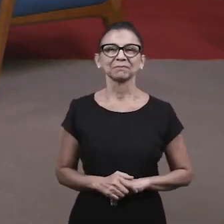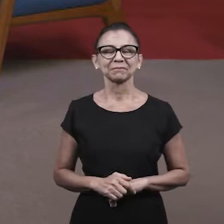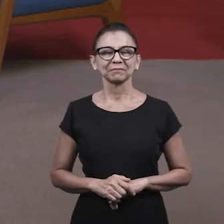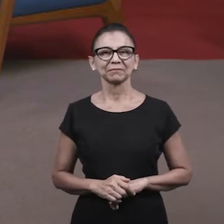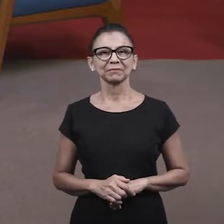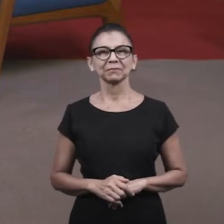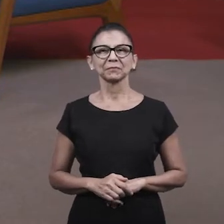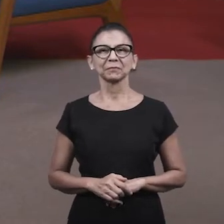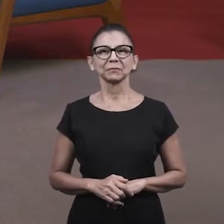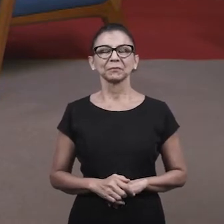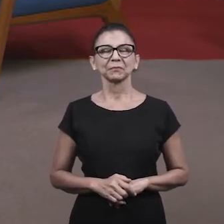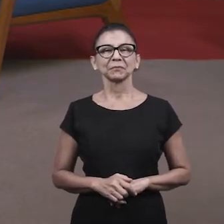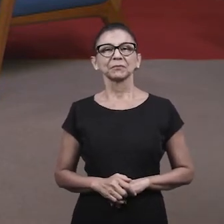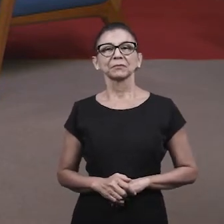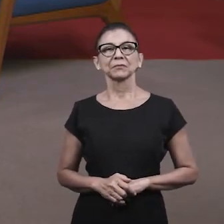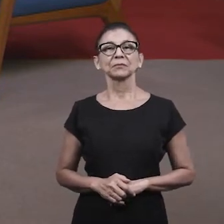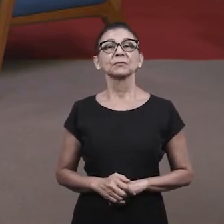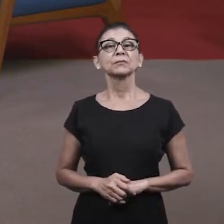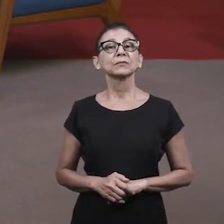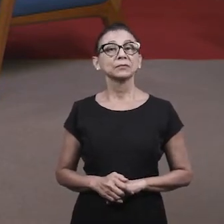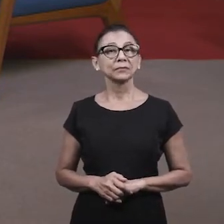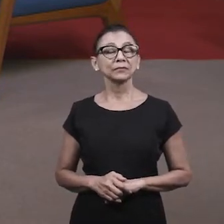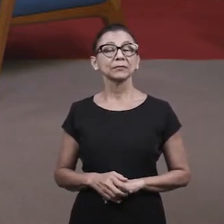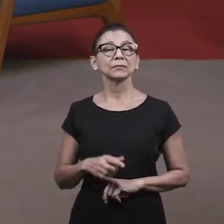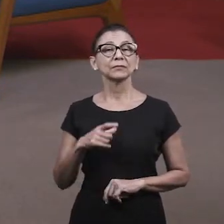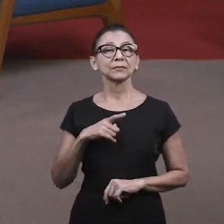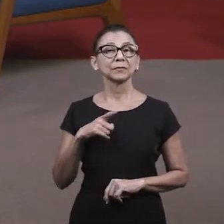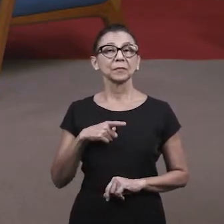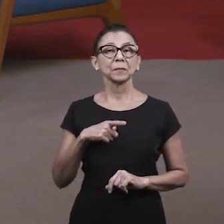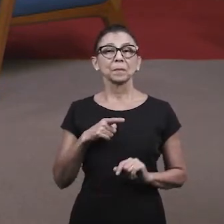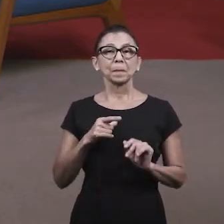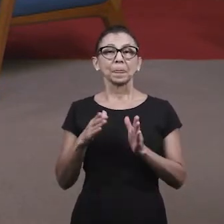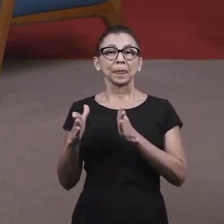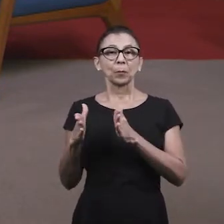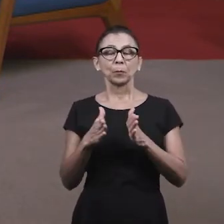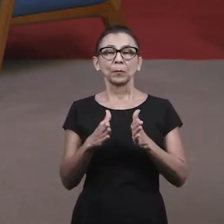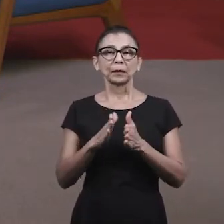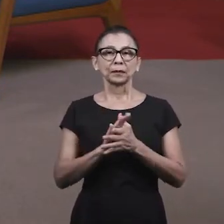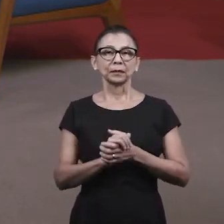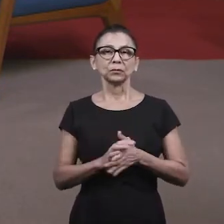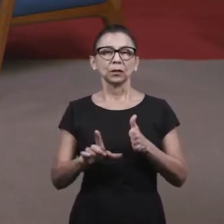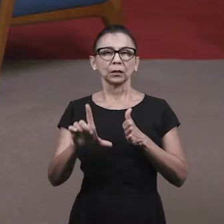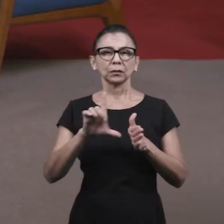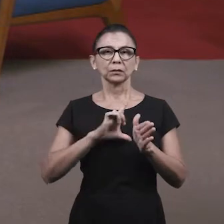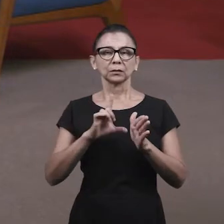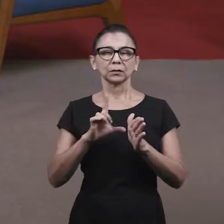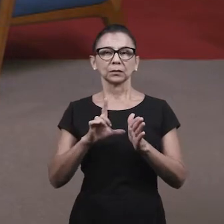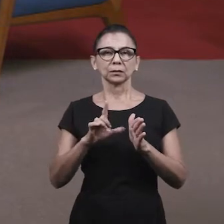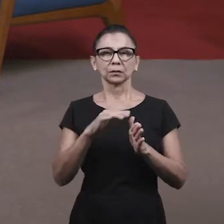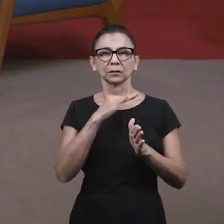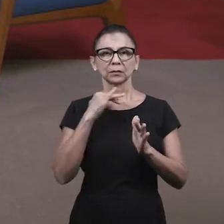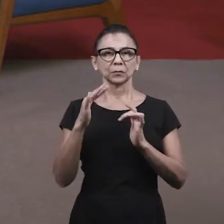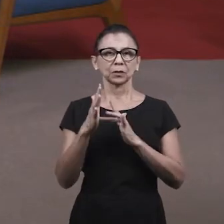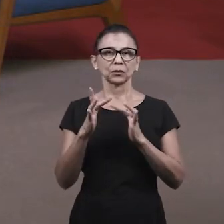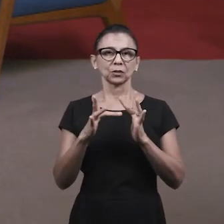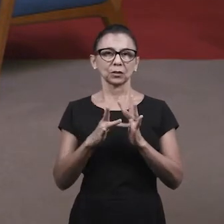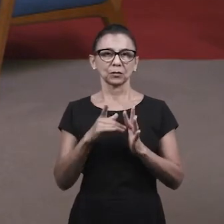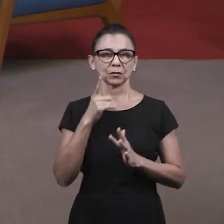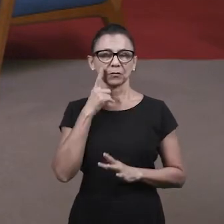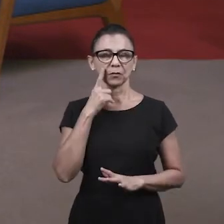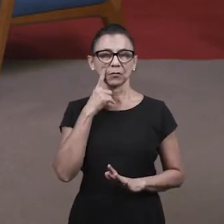à l'intérieur du cœur de l'homme. Quelle merveille! Ah, la deuxième situation biblique, c'est la